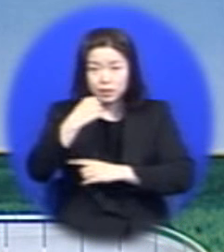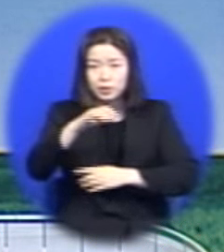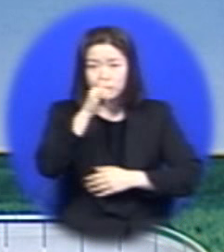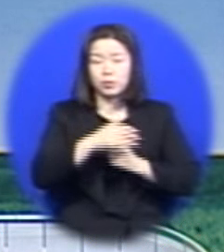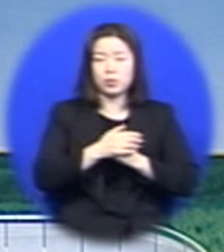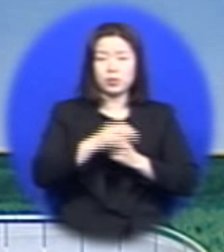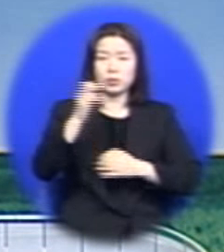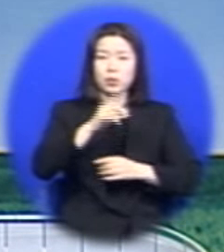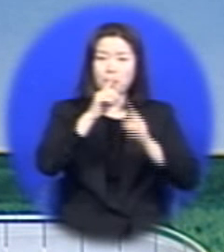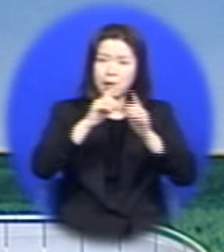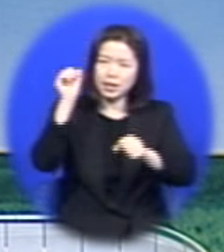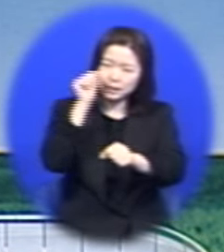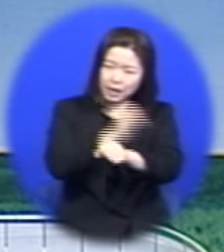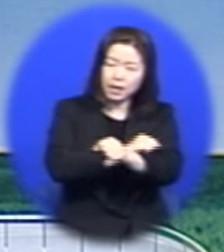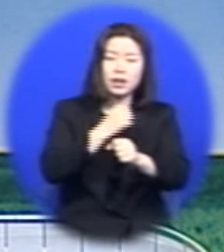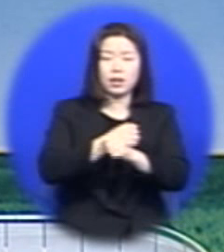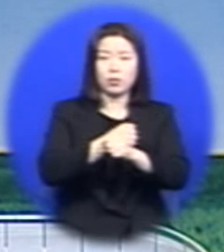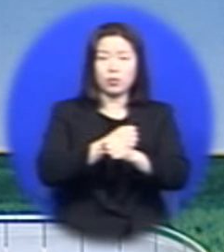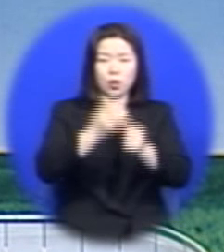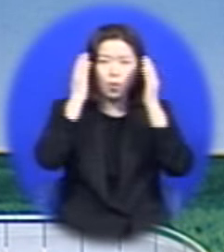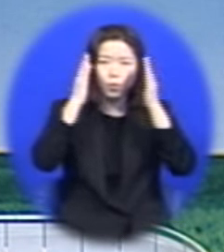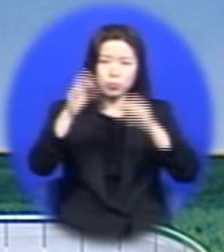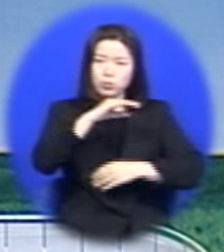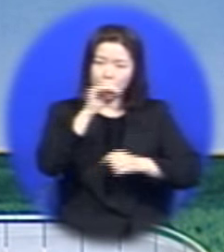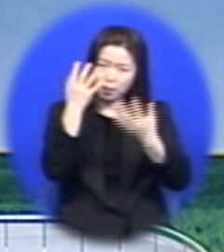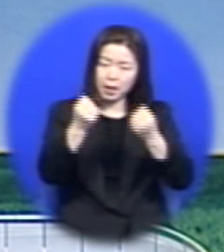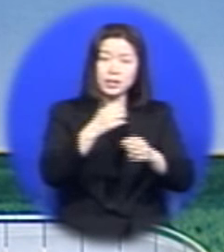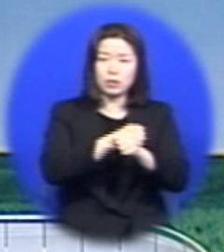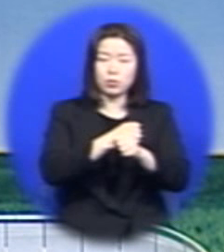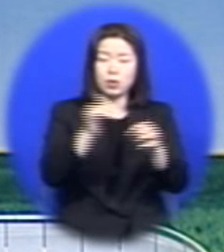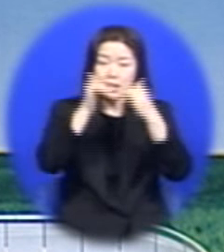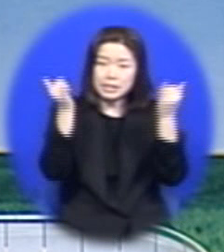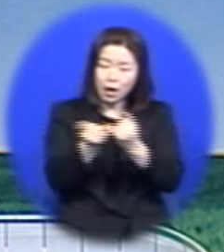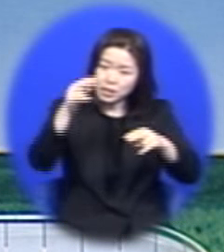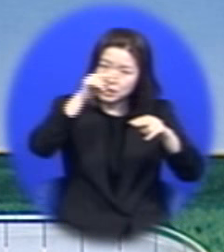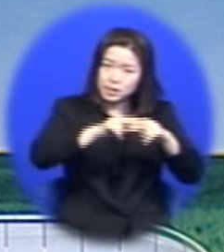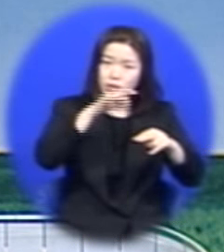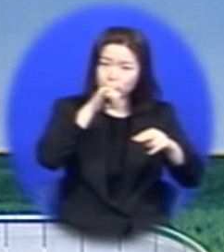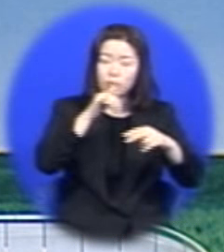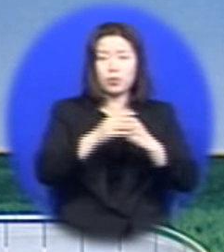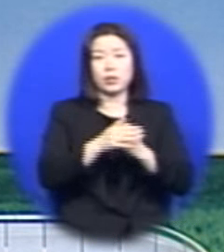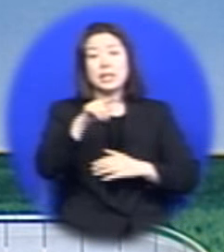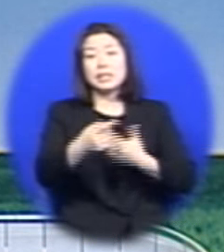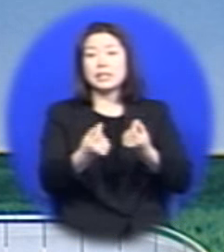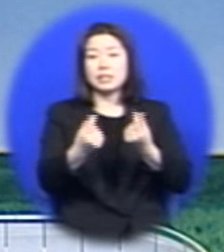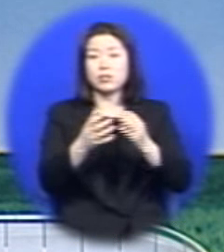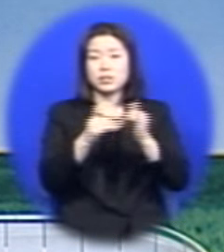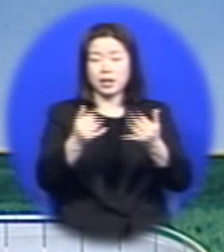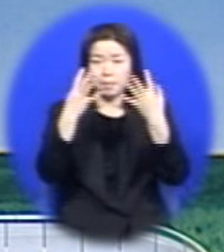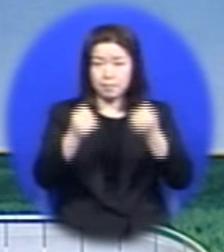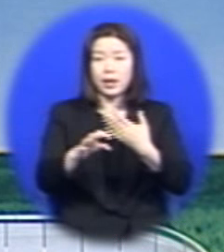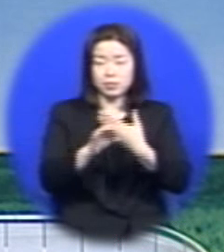또 말도 제대로 할 줄 알고 공부도 제대로 했고 사회적인 지위도 있고 이런 사람들이